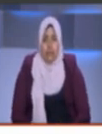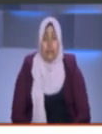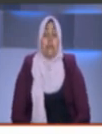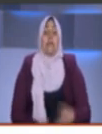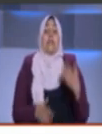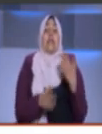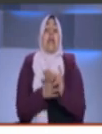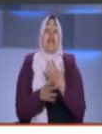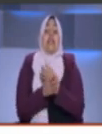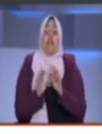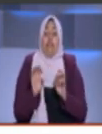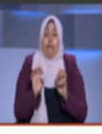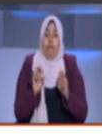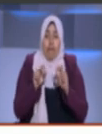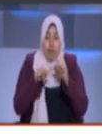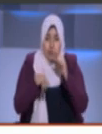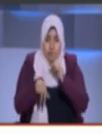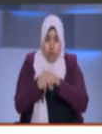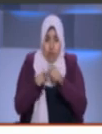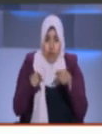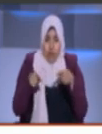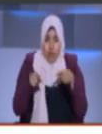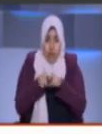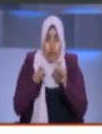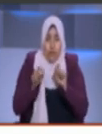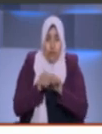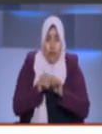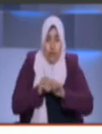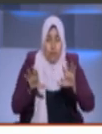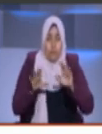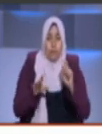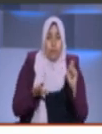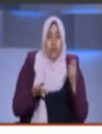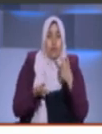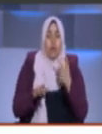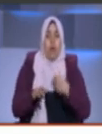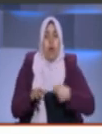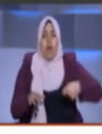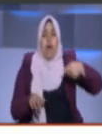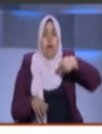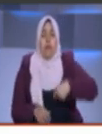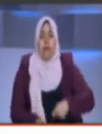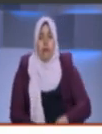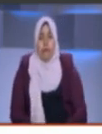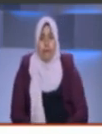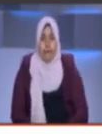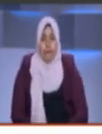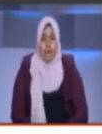الفيروس خلال هذه الفترة سينتشر بسرعة أكبر.